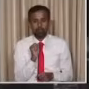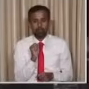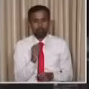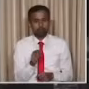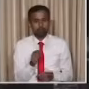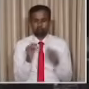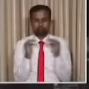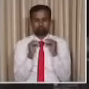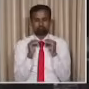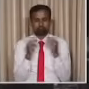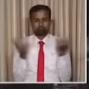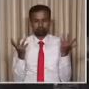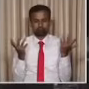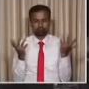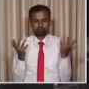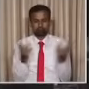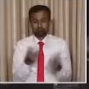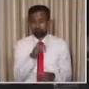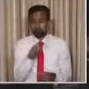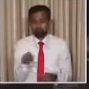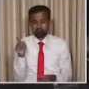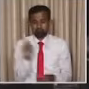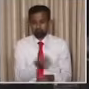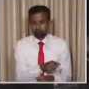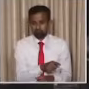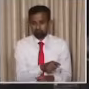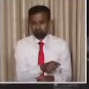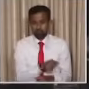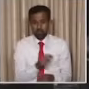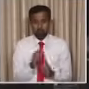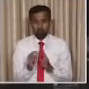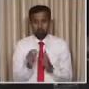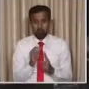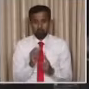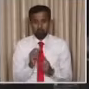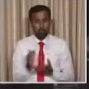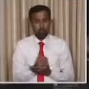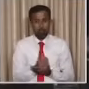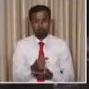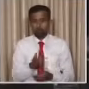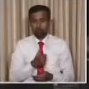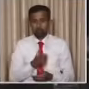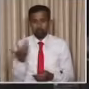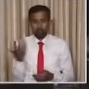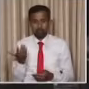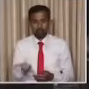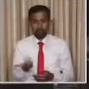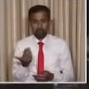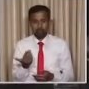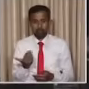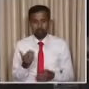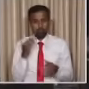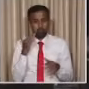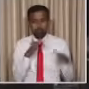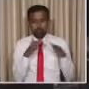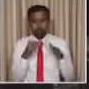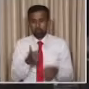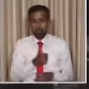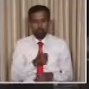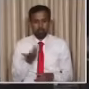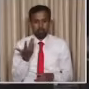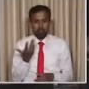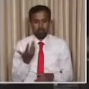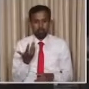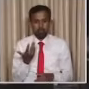මේක සාධාරණ නැහැ. ඒක පැහැදිලිව වැරදි. ඒක මේ පාර්ලිමේන්තුව විරුද්ධ වෙන්න ඕනි. මේ රටේ ජනතාව විරුද්ධයි ඒකට. එනිසා අපි පැහැදිලිව ඒකට